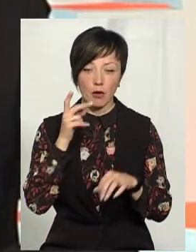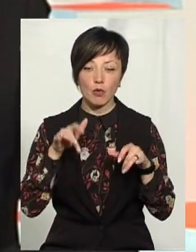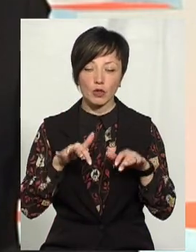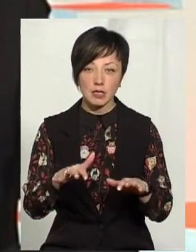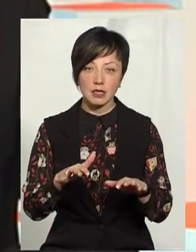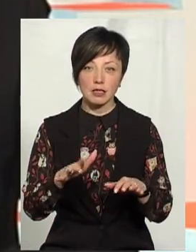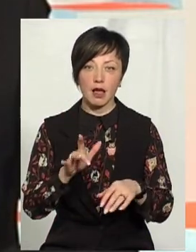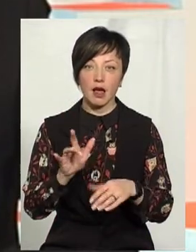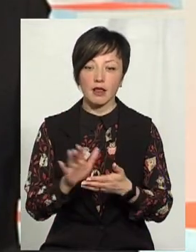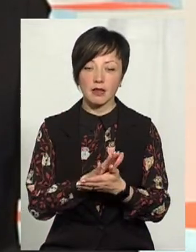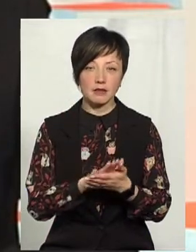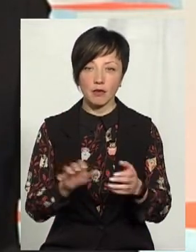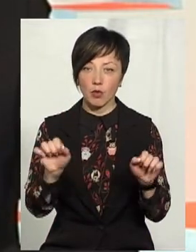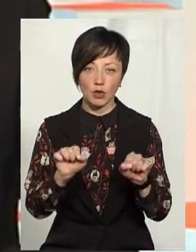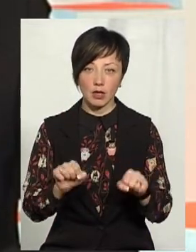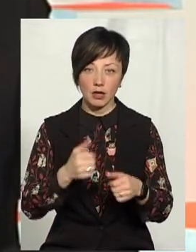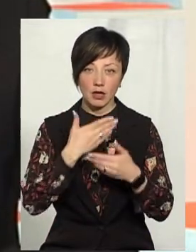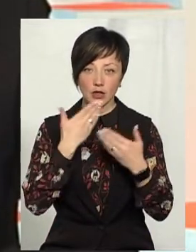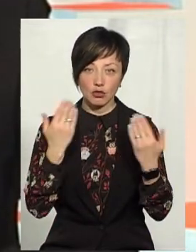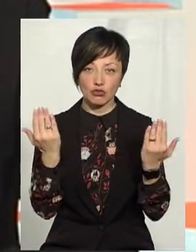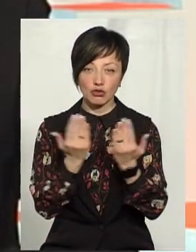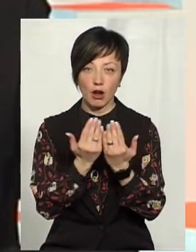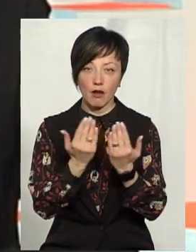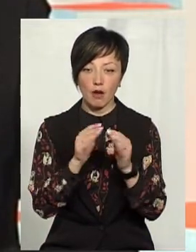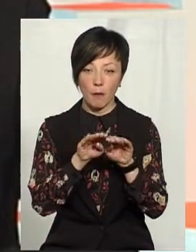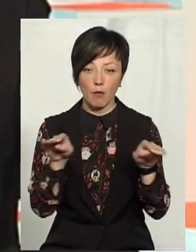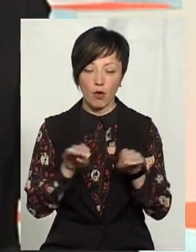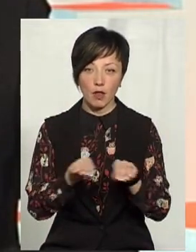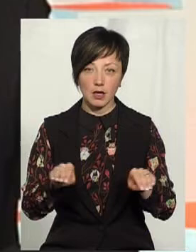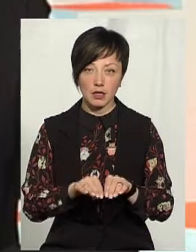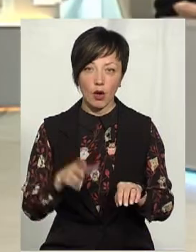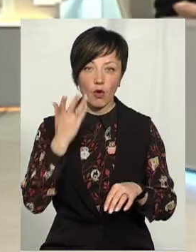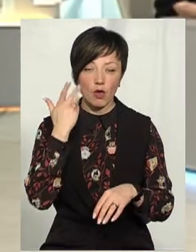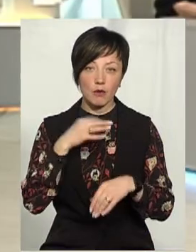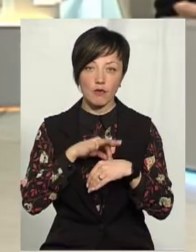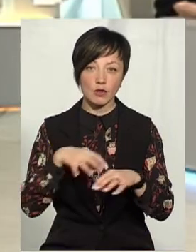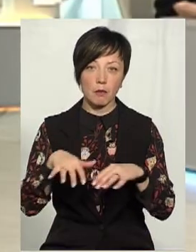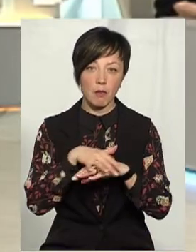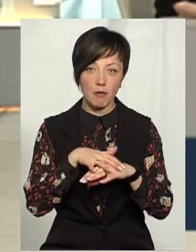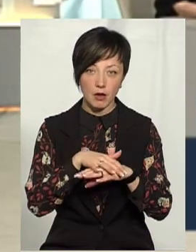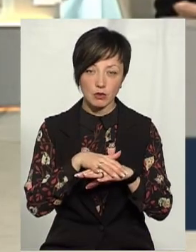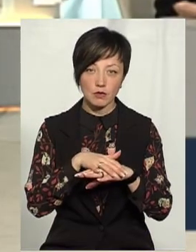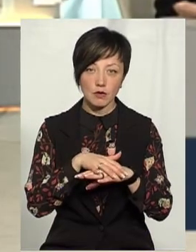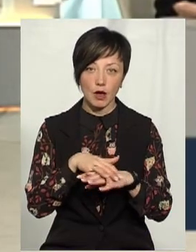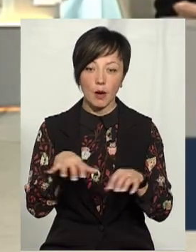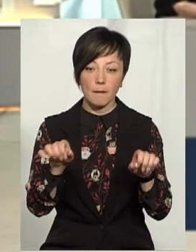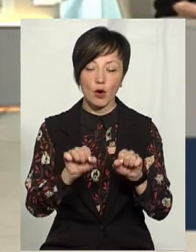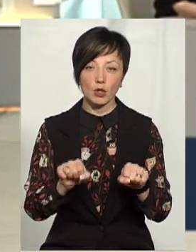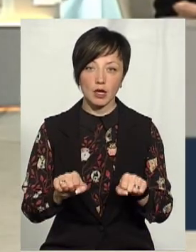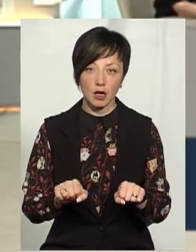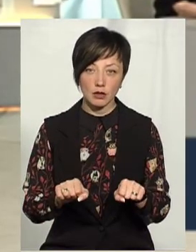процес дезінфекції не входить там протирання там шаф, полиці, абсолютно всього. Коли проводиться масово, то